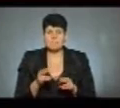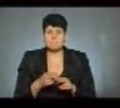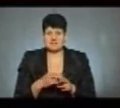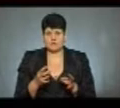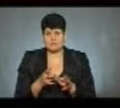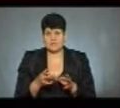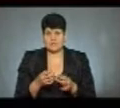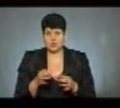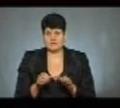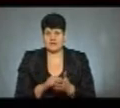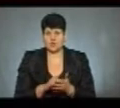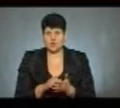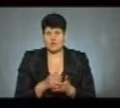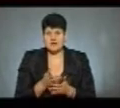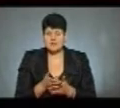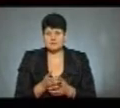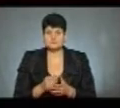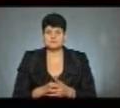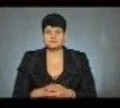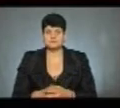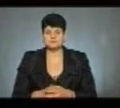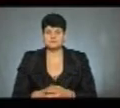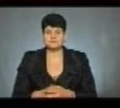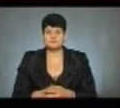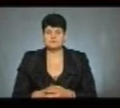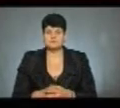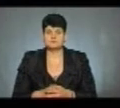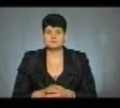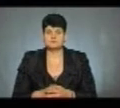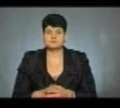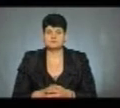для цього дозвільних документів. Більше про це дивіться.